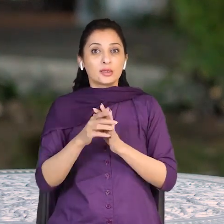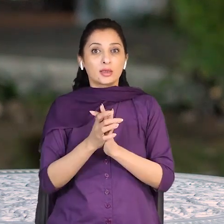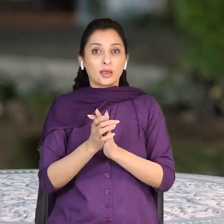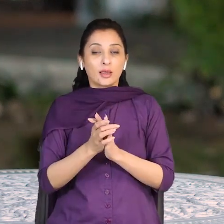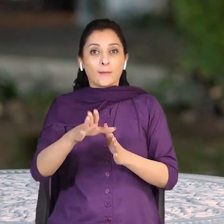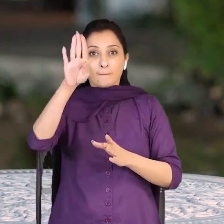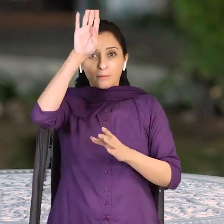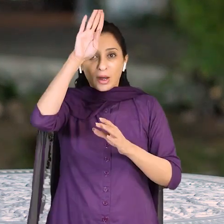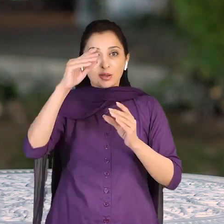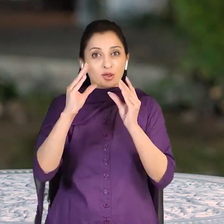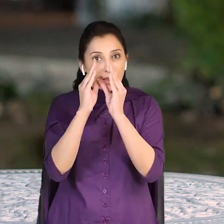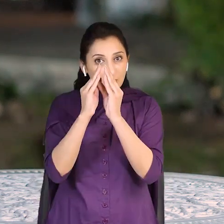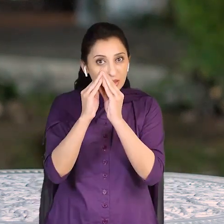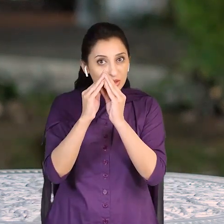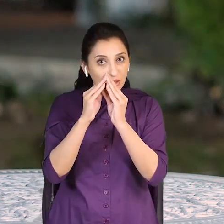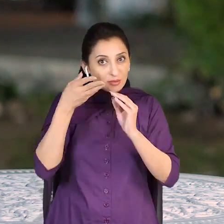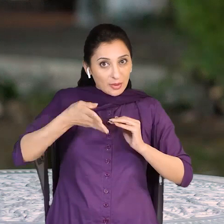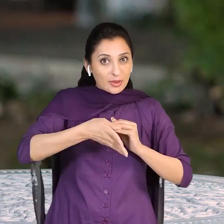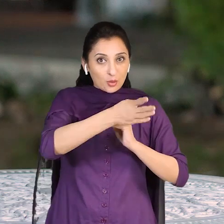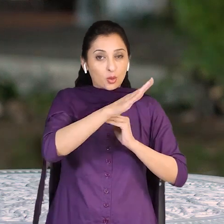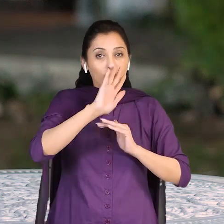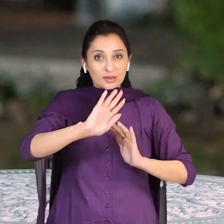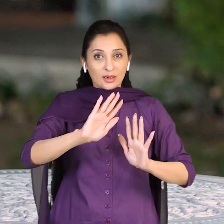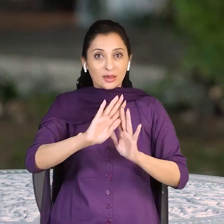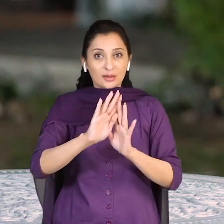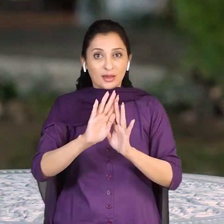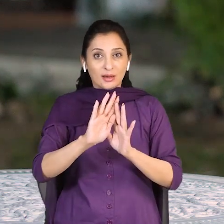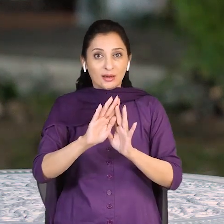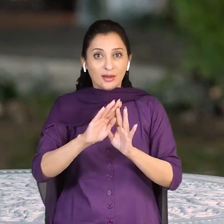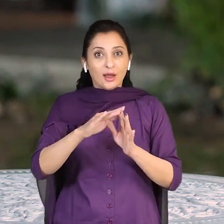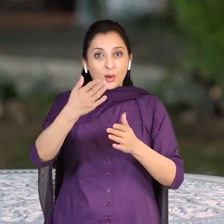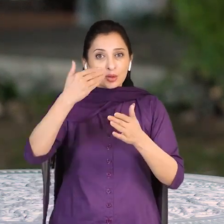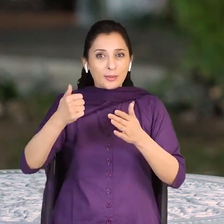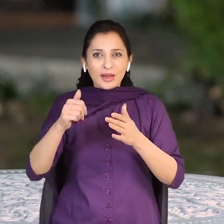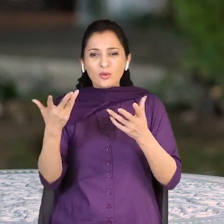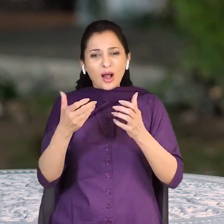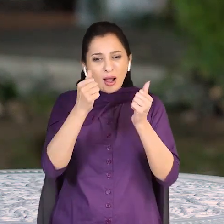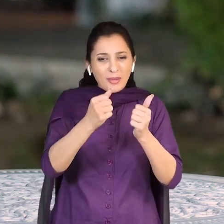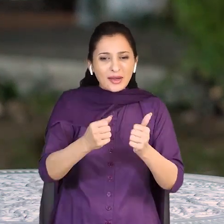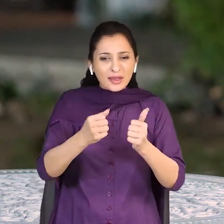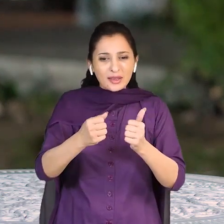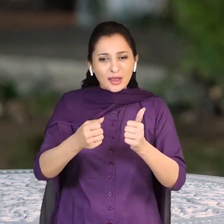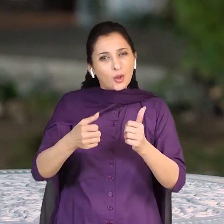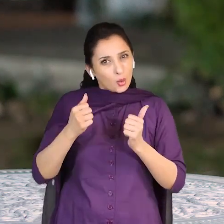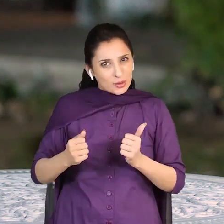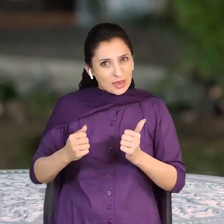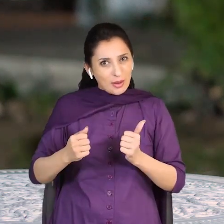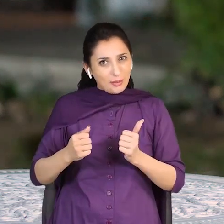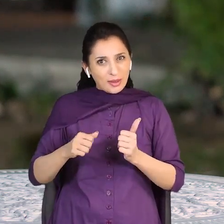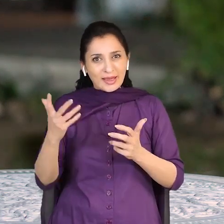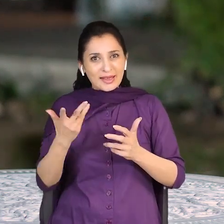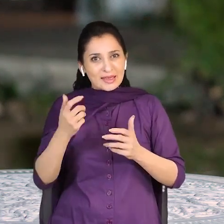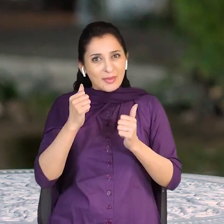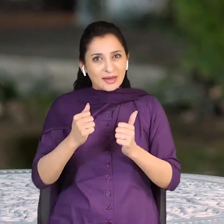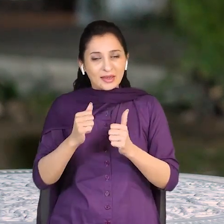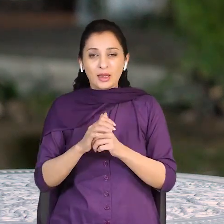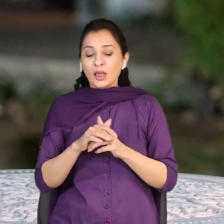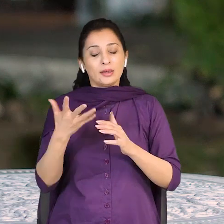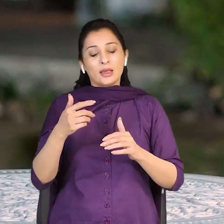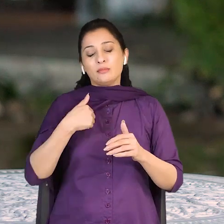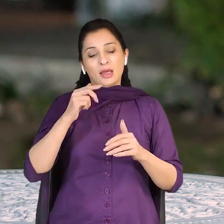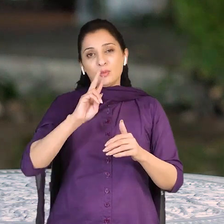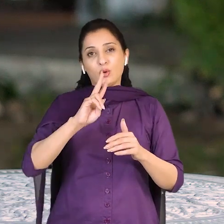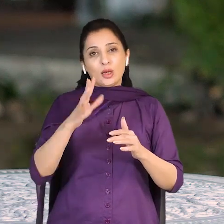या बादशाही मस्जिद होगी। बादशाही मस्जिद में भी पूरा टूर करने के बाद फिर नहीं वो मेज़ कुर्सी पर